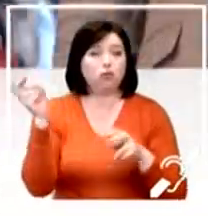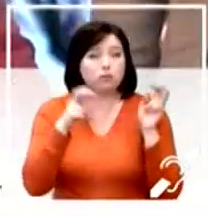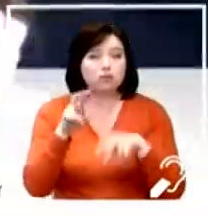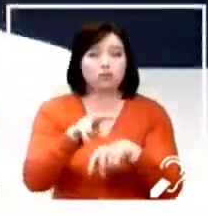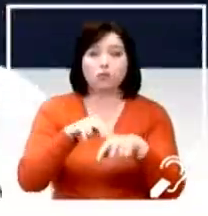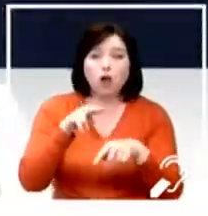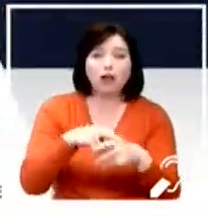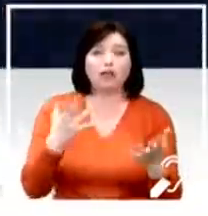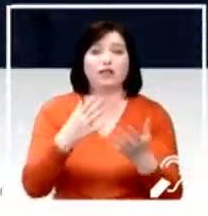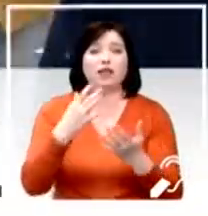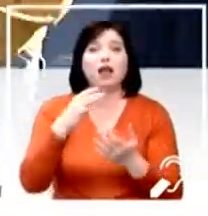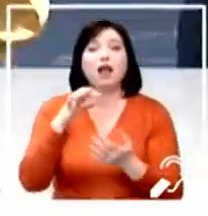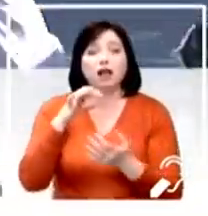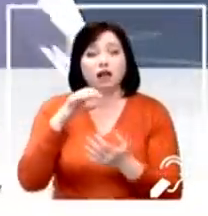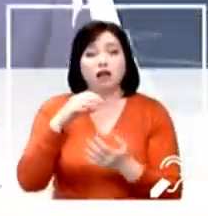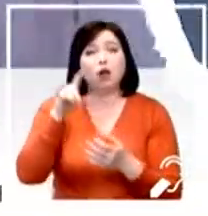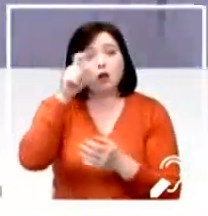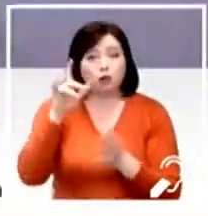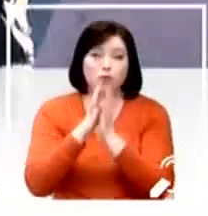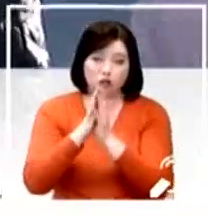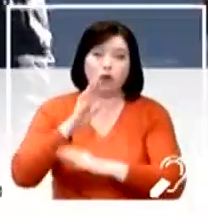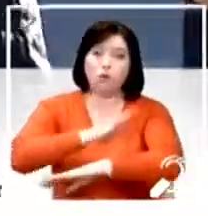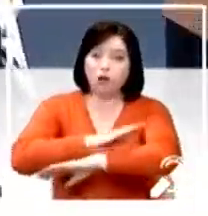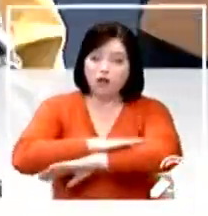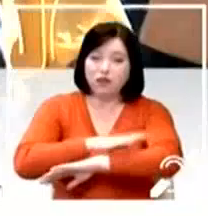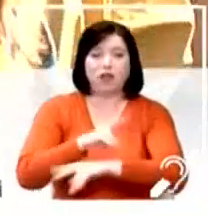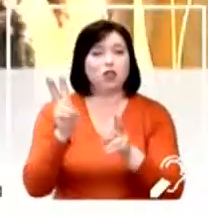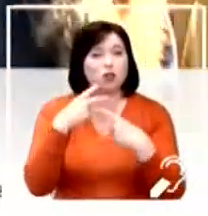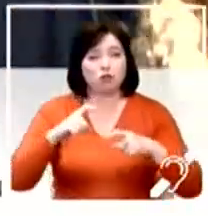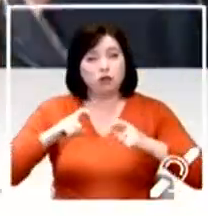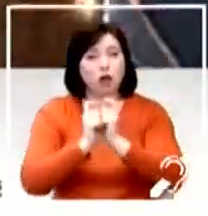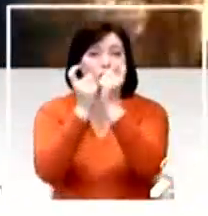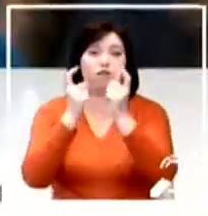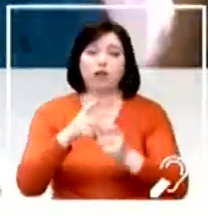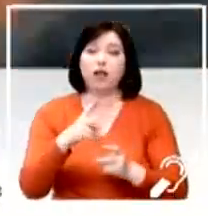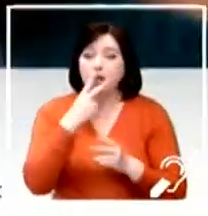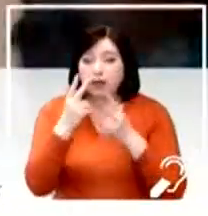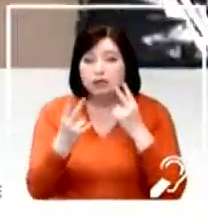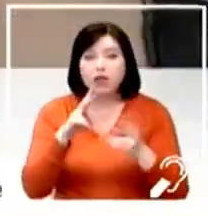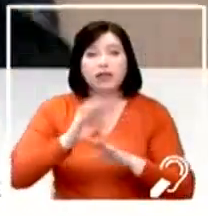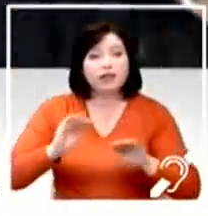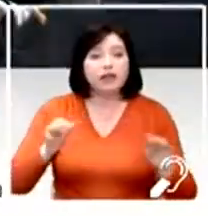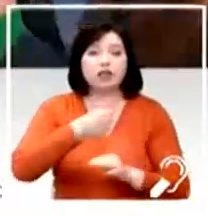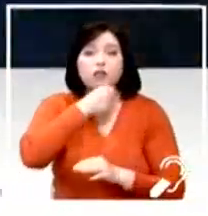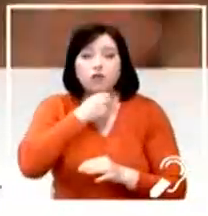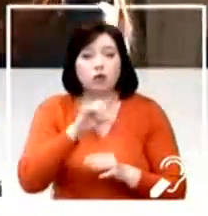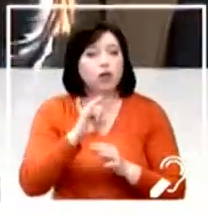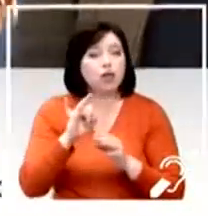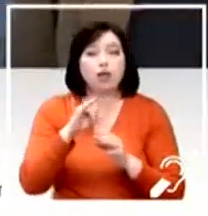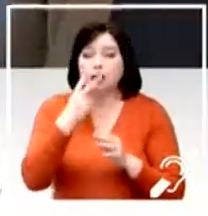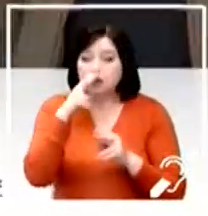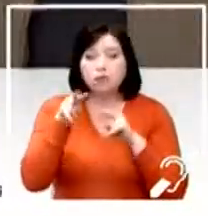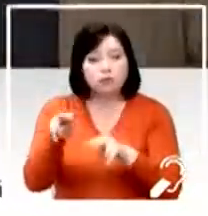poliția face apel către cetățeni să se comporte adecvat, să nu creeze conflicte, să aibă grijă de copii și vârstnici și să nu-și lase